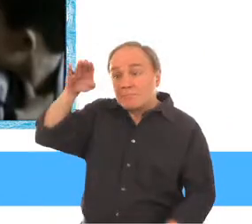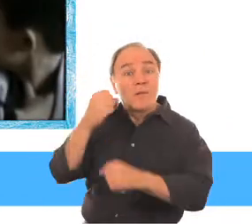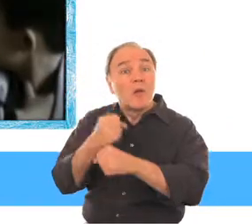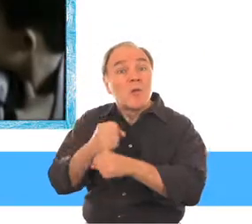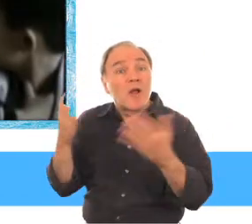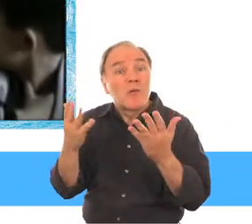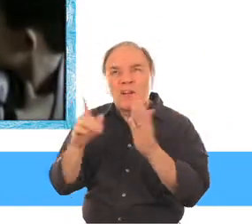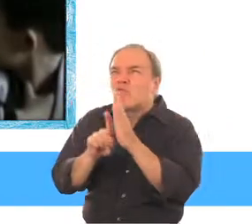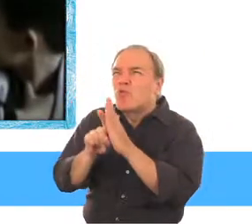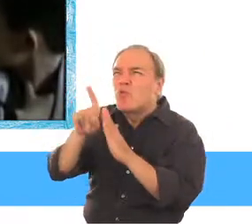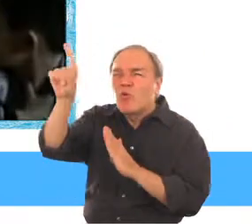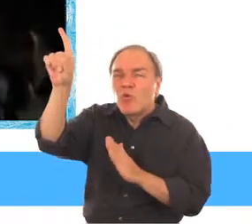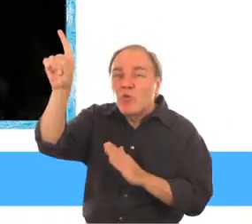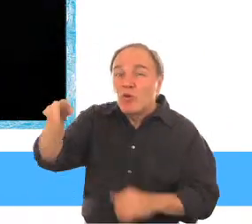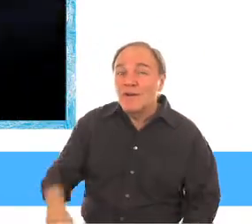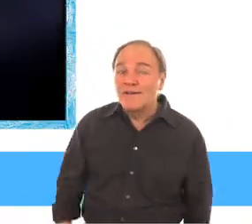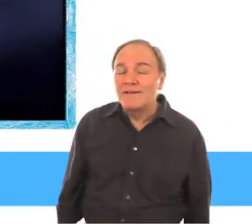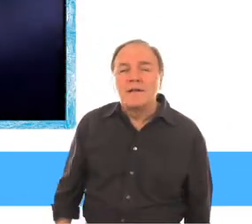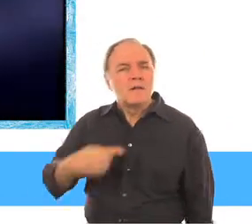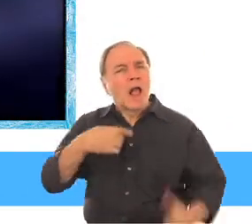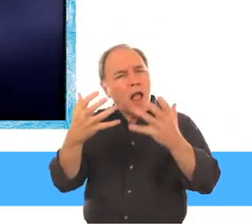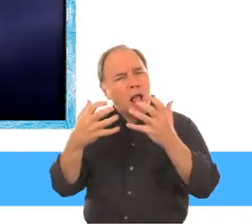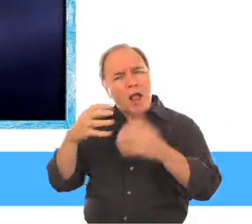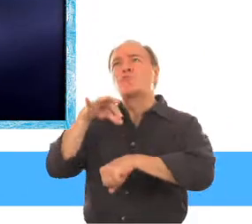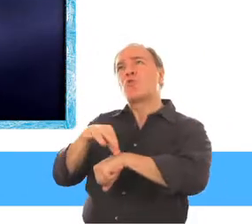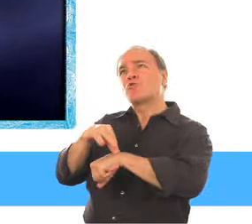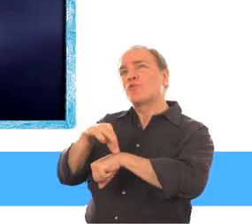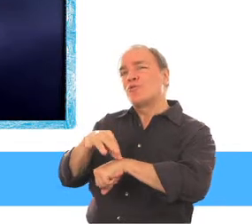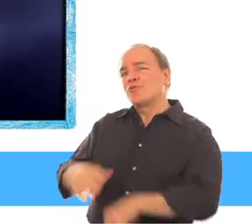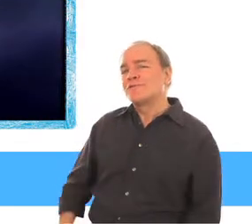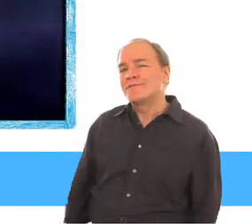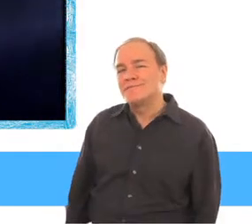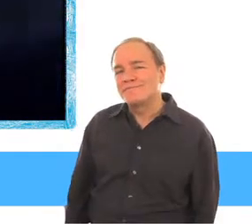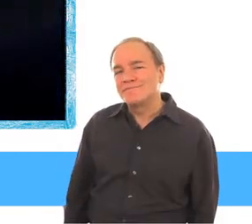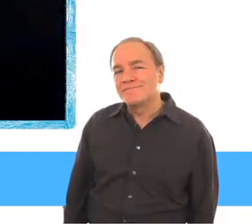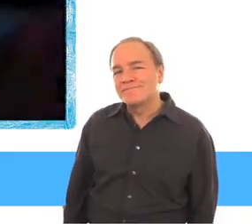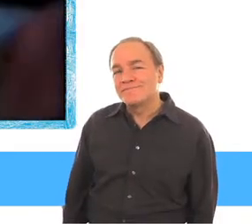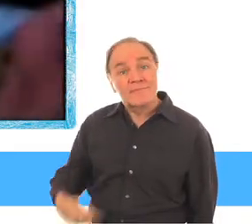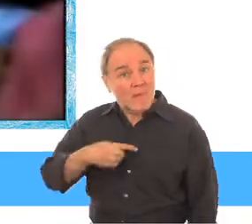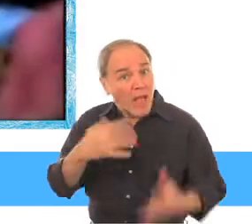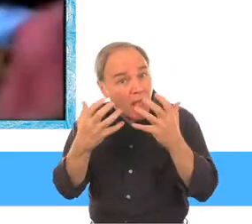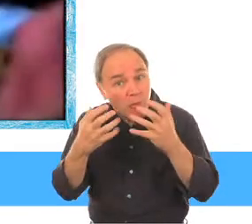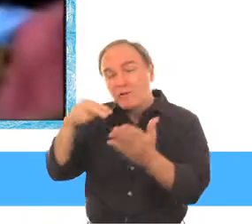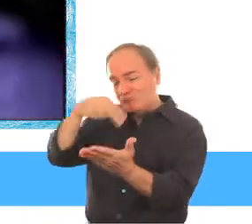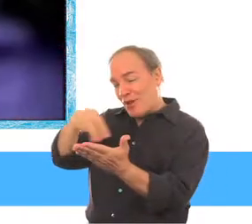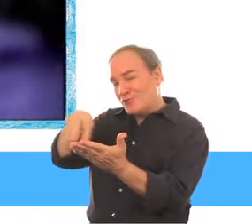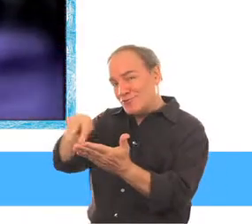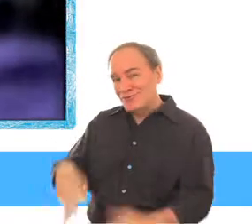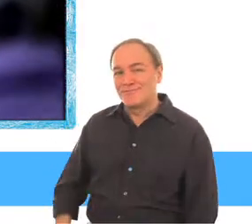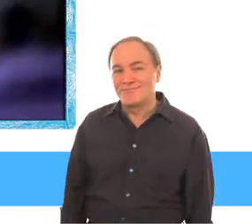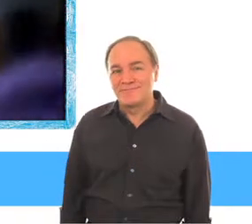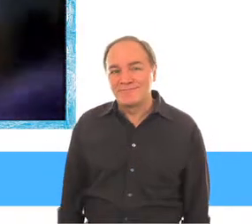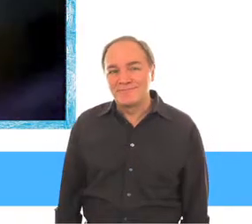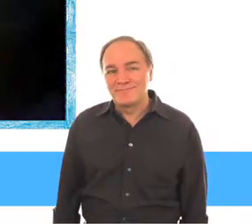Je veux être docteur. Je veux être danseur. Je veux construire des gros immeubles. Enfants en salle de classe exprimant leurs rêves dans la